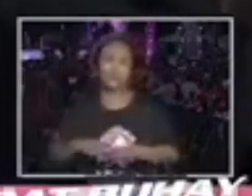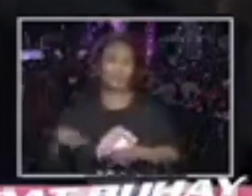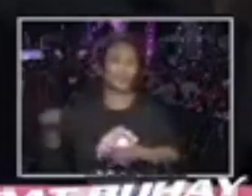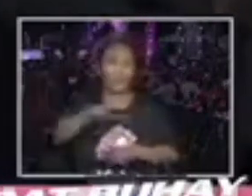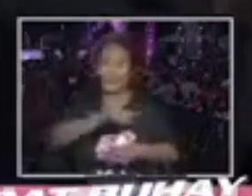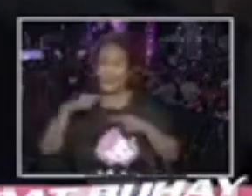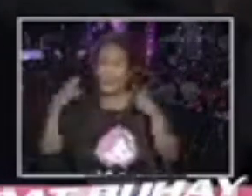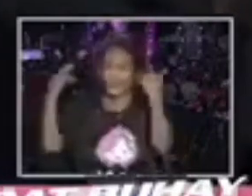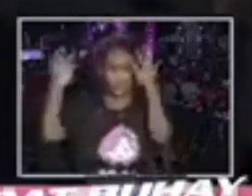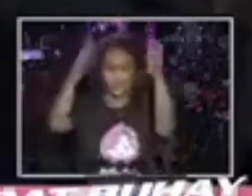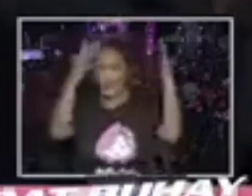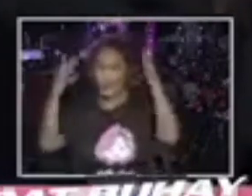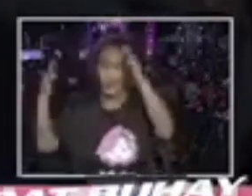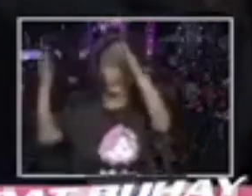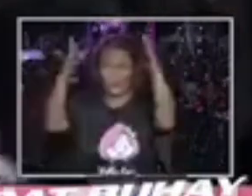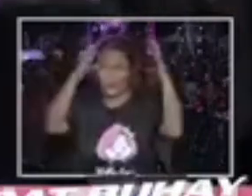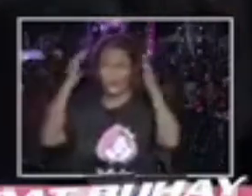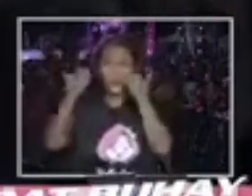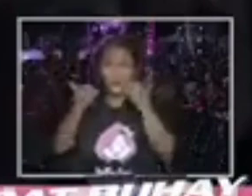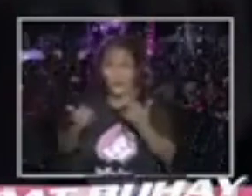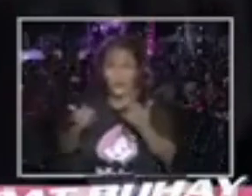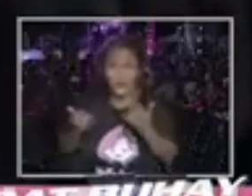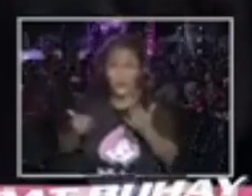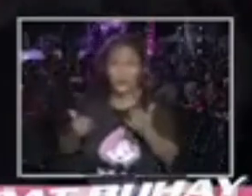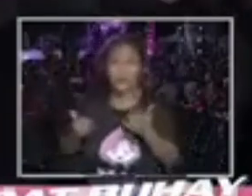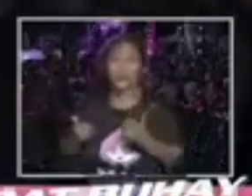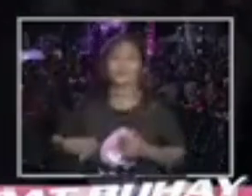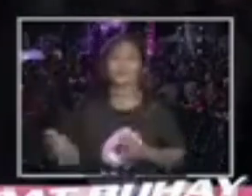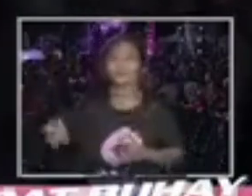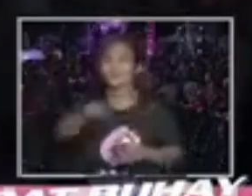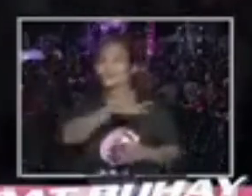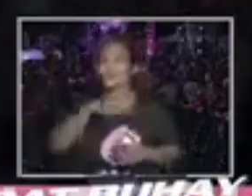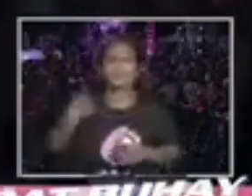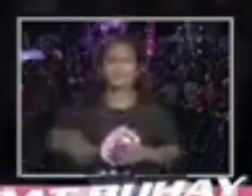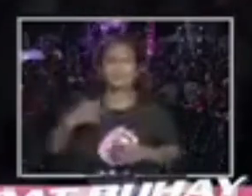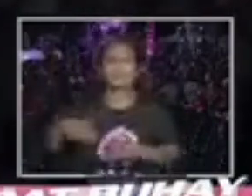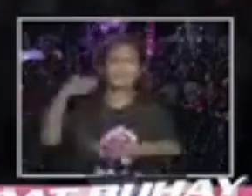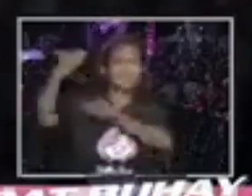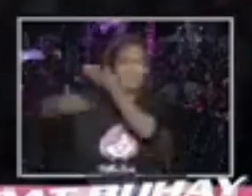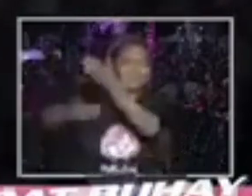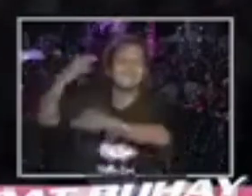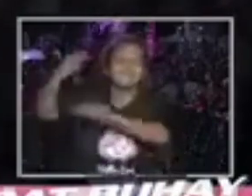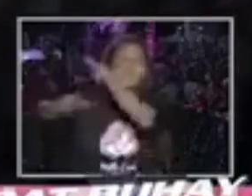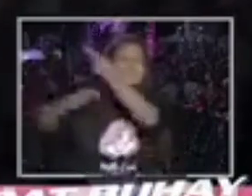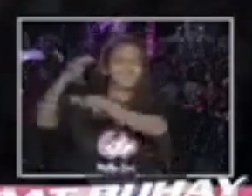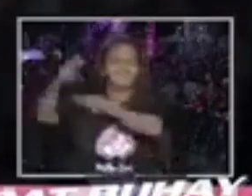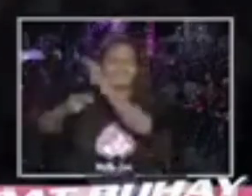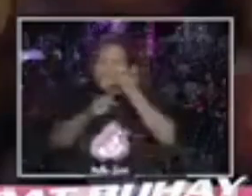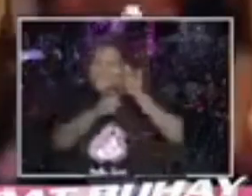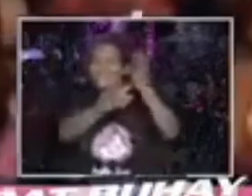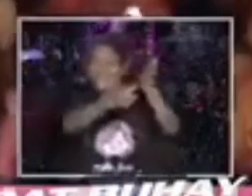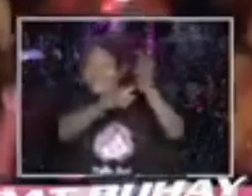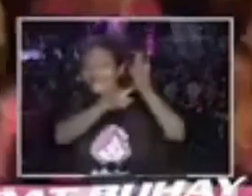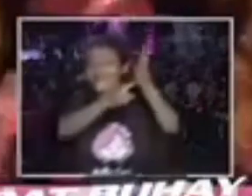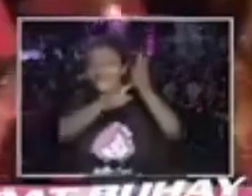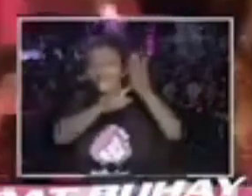Ipagdiwang natin ngayong gabi ang isang makasaysayang kampanya.